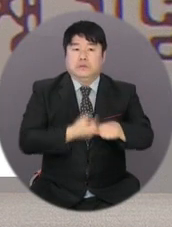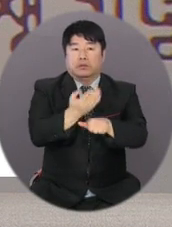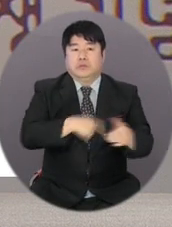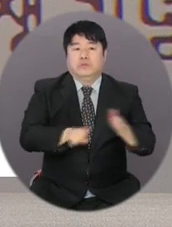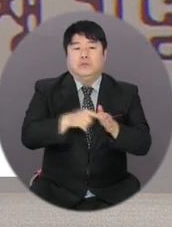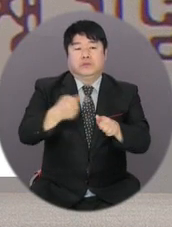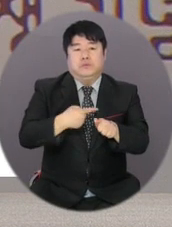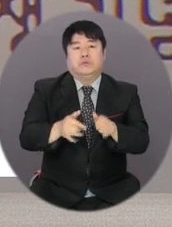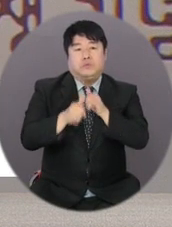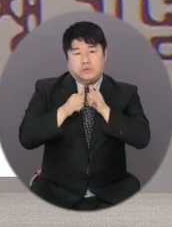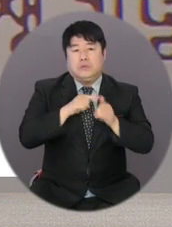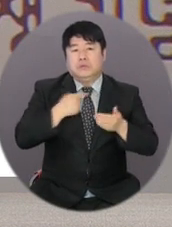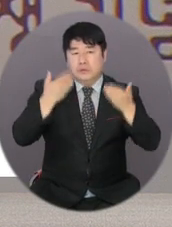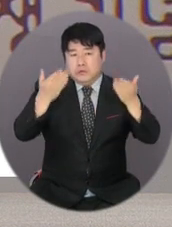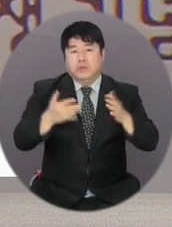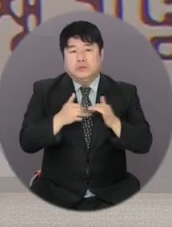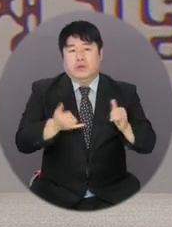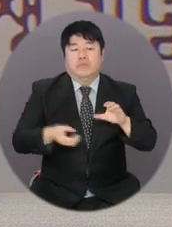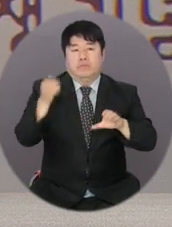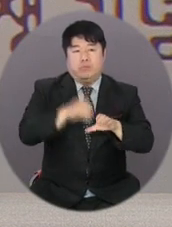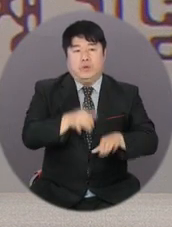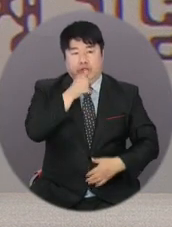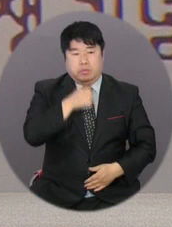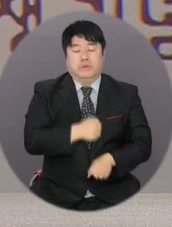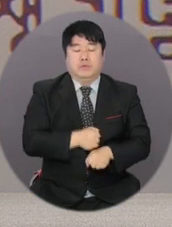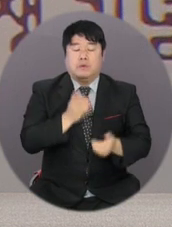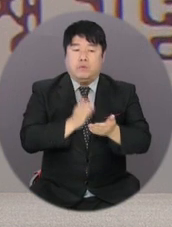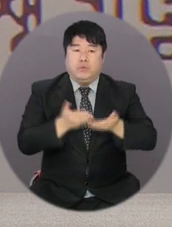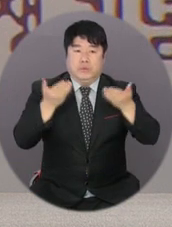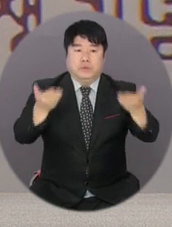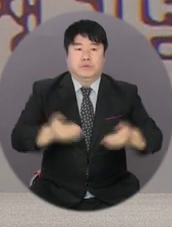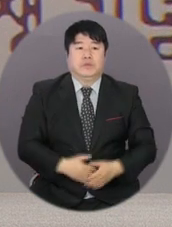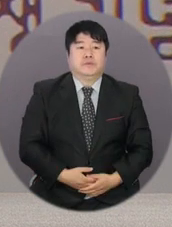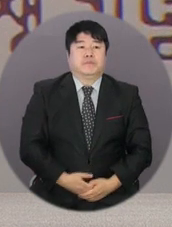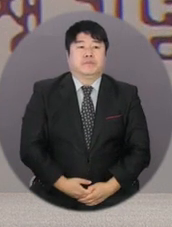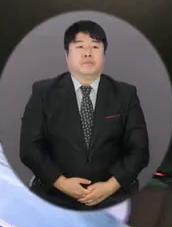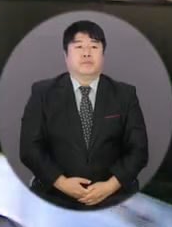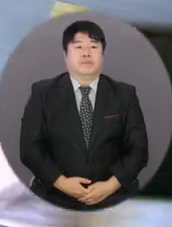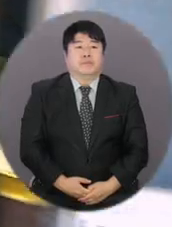스스로를 희생한 열사들이 대거 포함됐습니다. 김철원 기자가 전해드립니다.